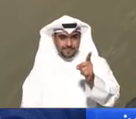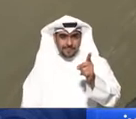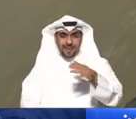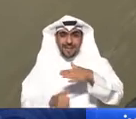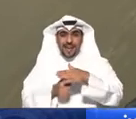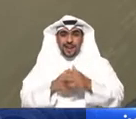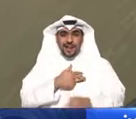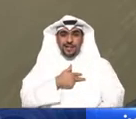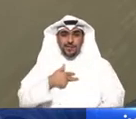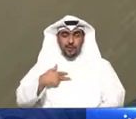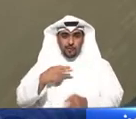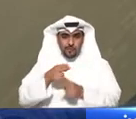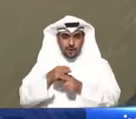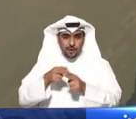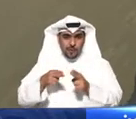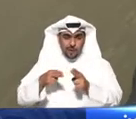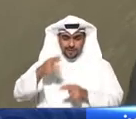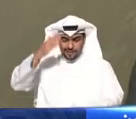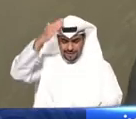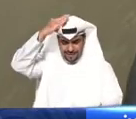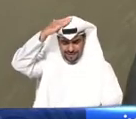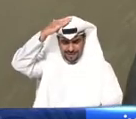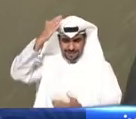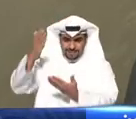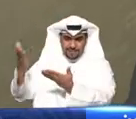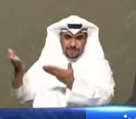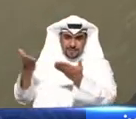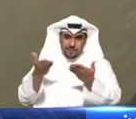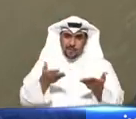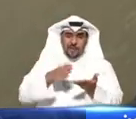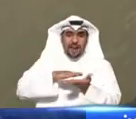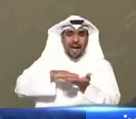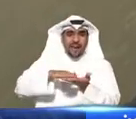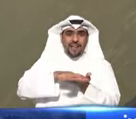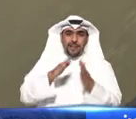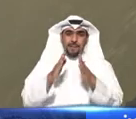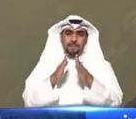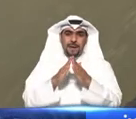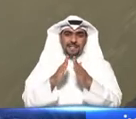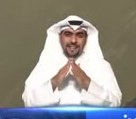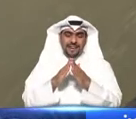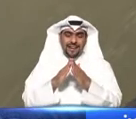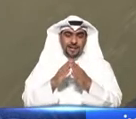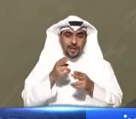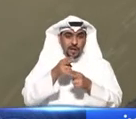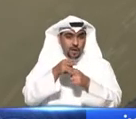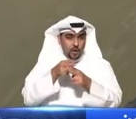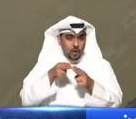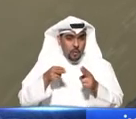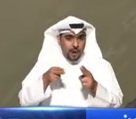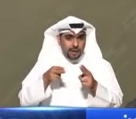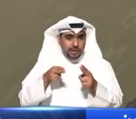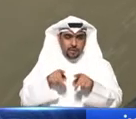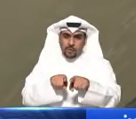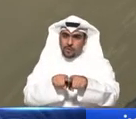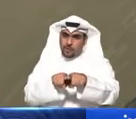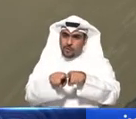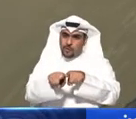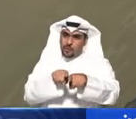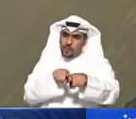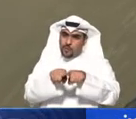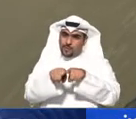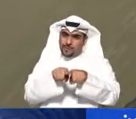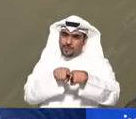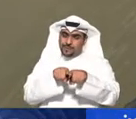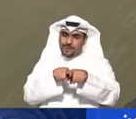الكويتي لمصر. دولة الكويت بتمثل دولة شقيقة، علاقتنا بيها منذ تأسيسها لم